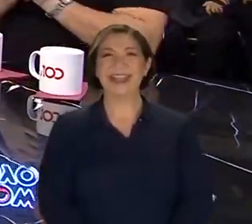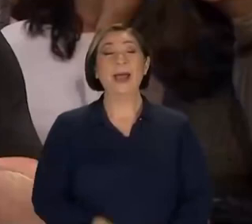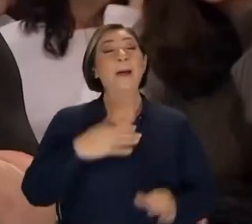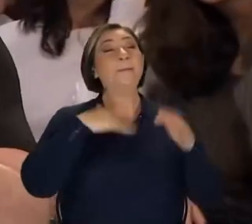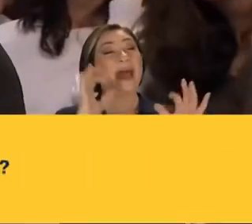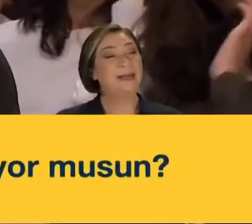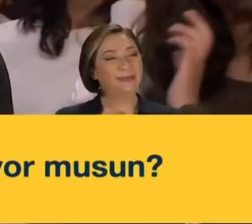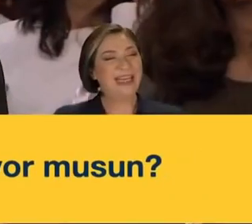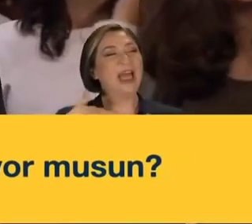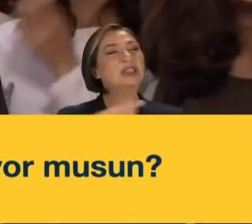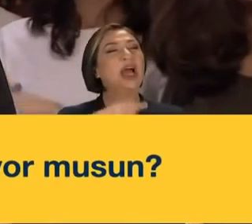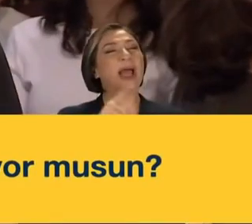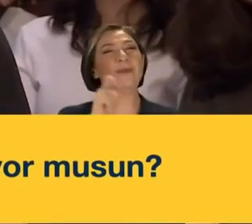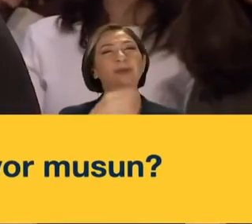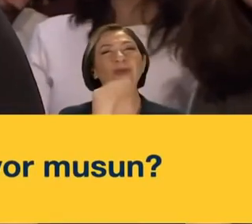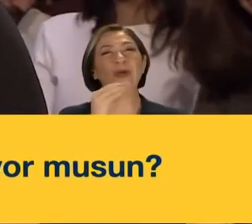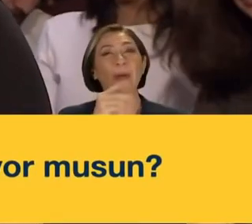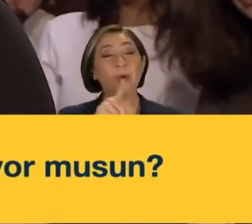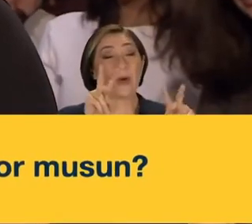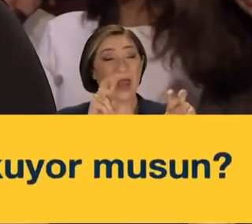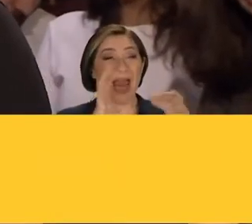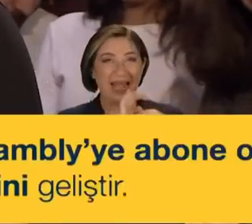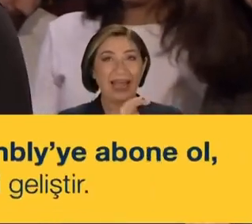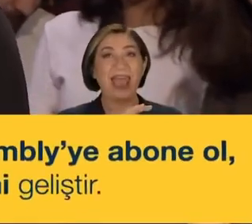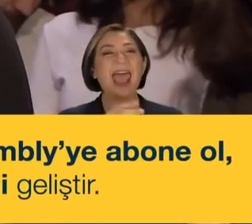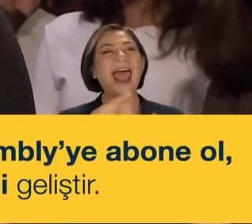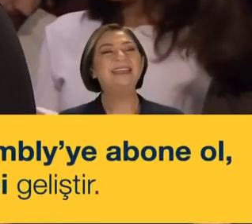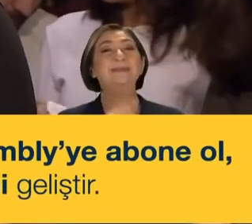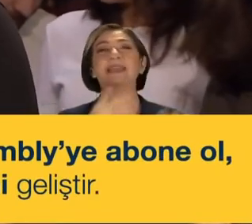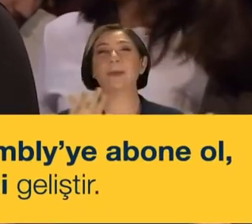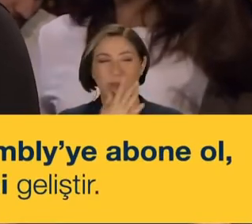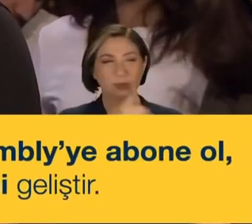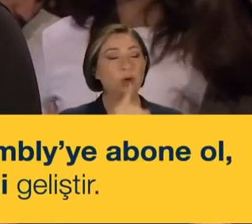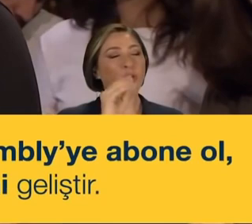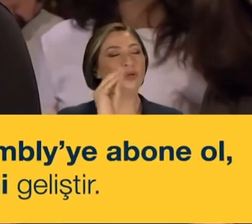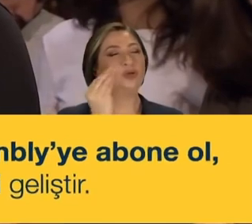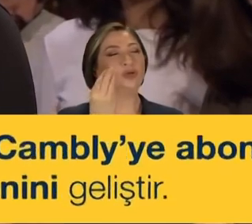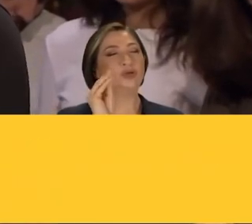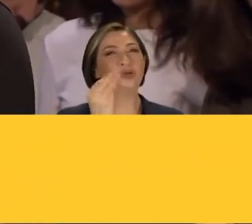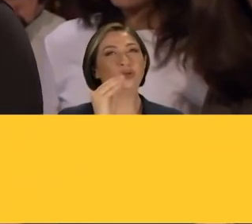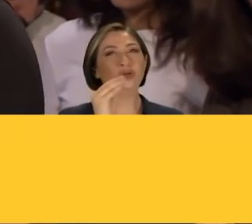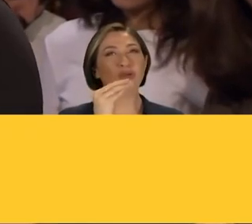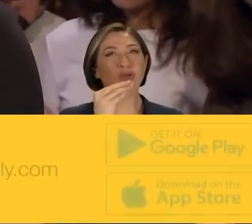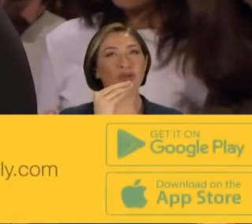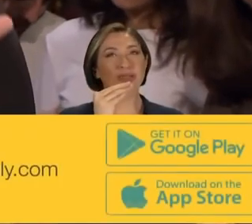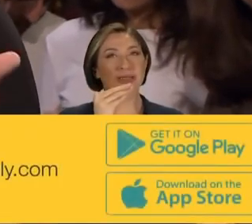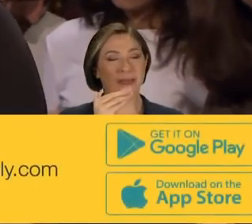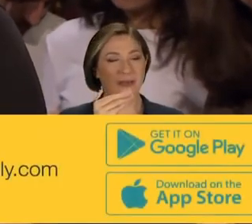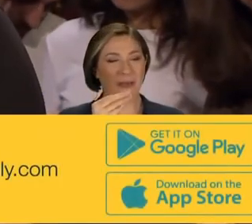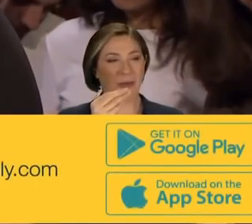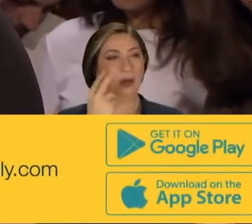Ben hep sahnede şaka yapıyorum çocuklar bu konuyla ilgili. Hani espri şu. Hani çocuğun kendisi,